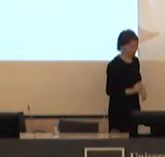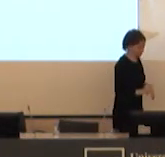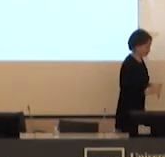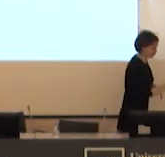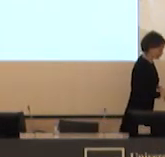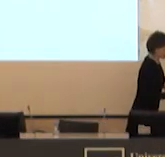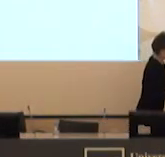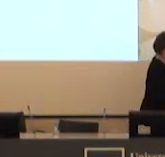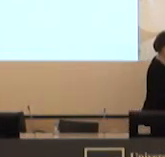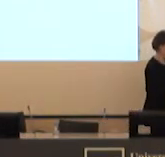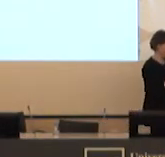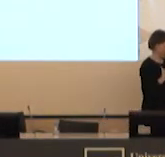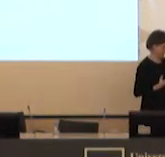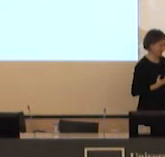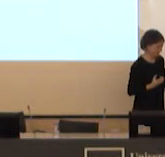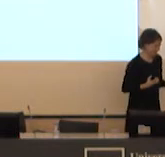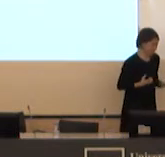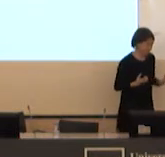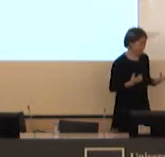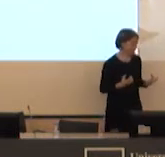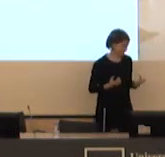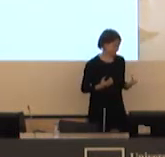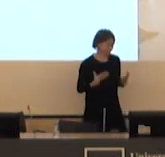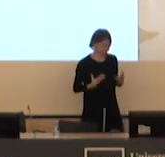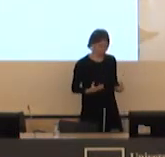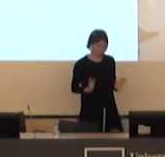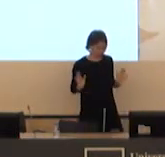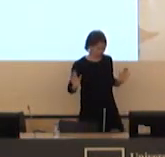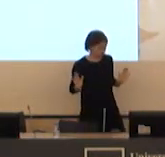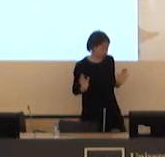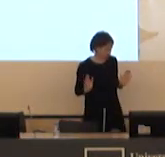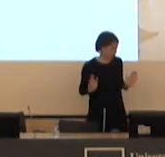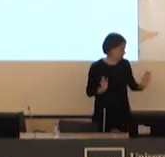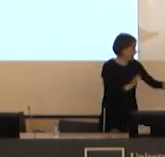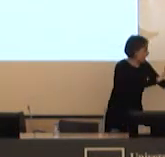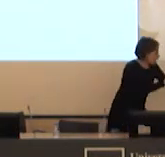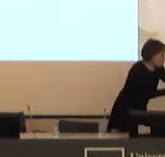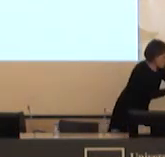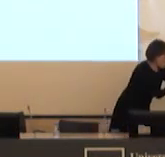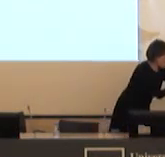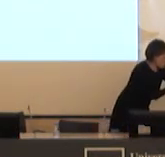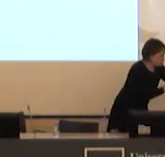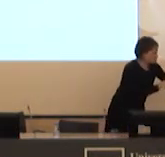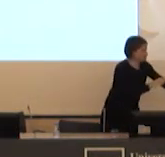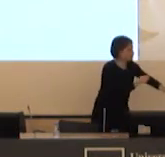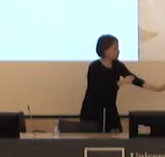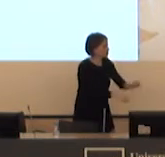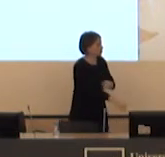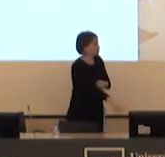Es trobarem segur a faltar, segur. I estem una mica tristes avui.